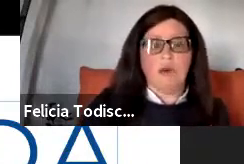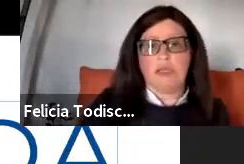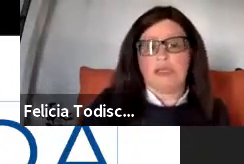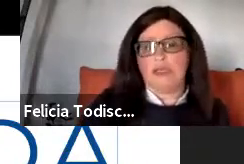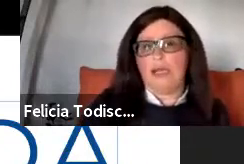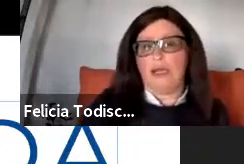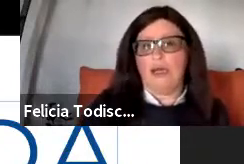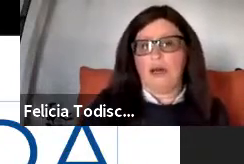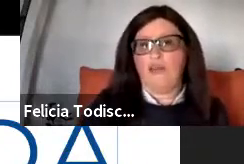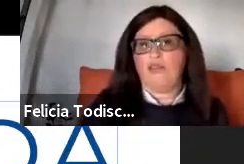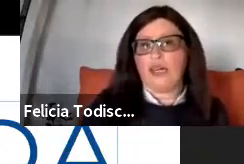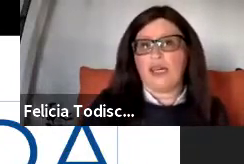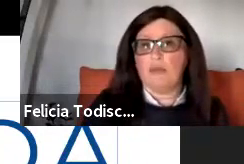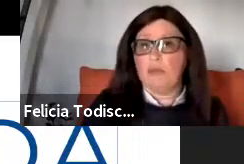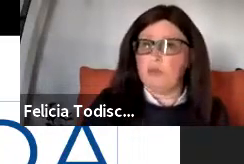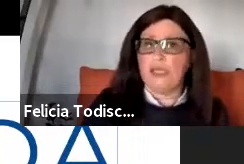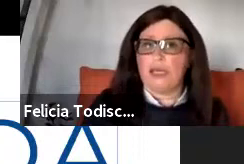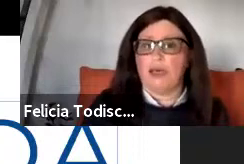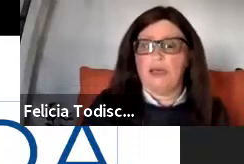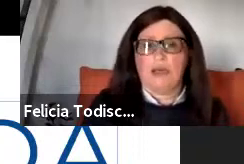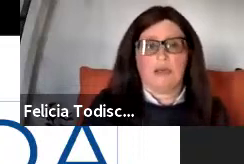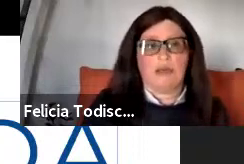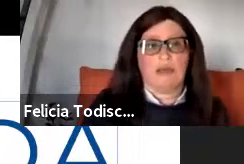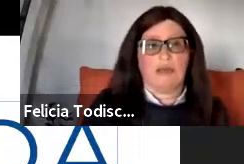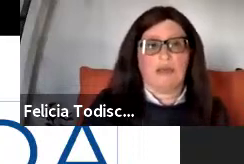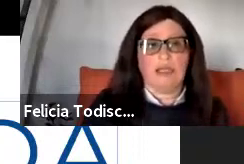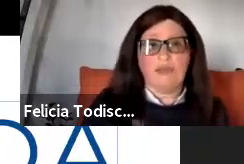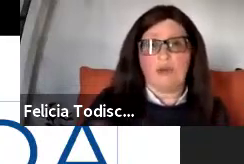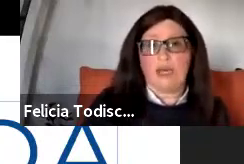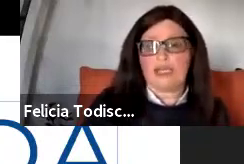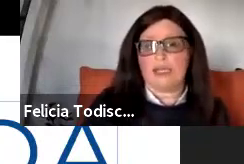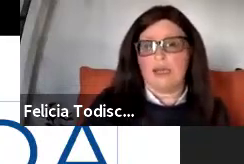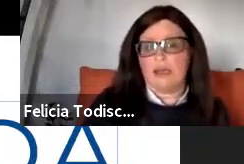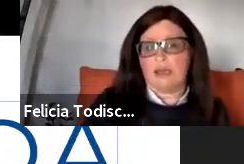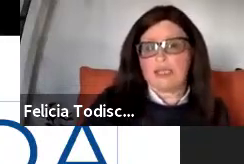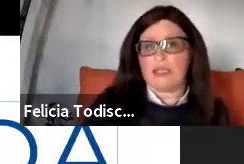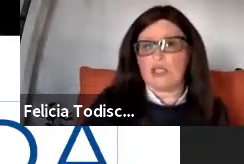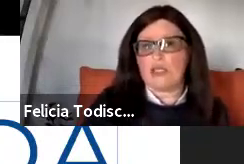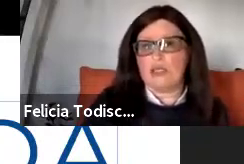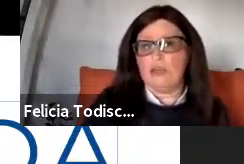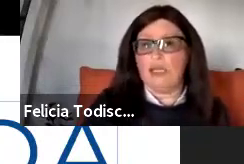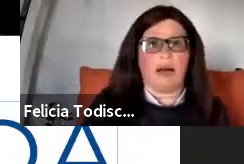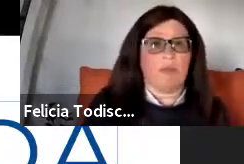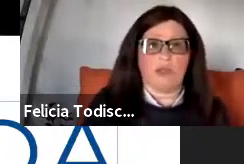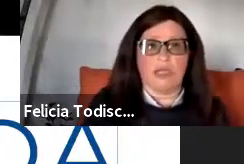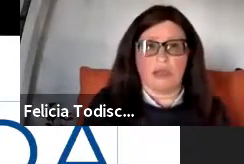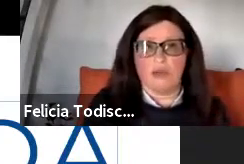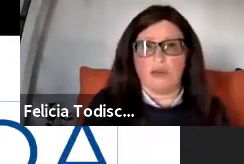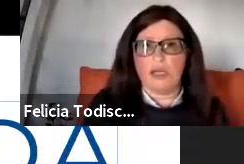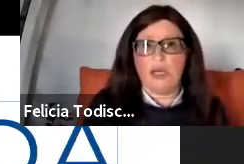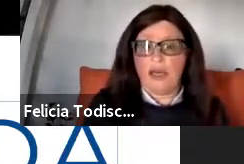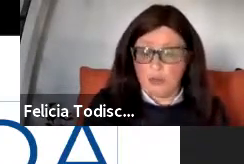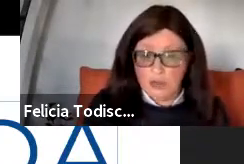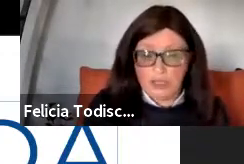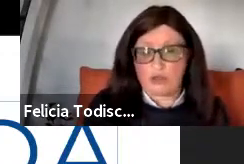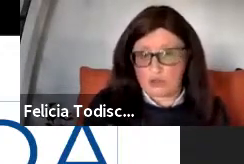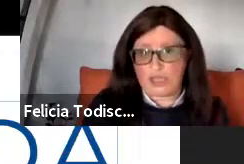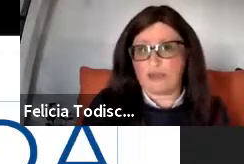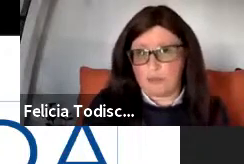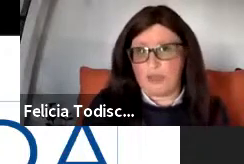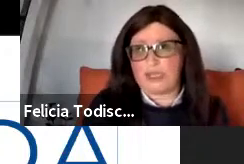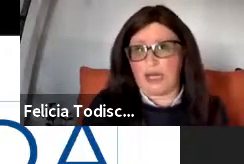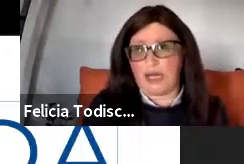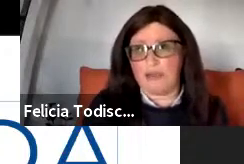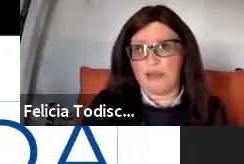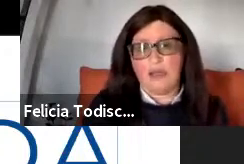che molte delle offerte pubbliche devono essere rese accessibili a posteriori e quindi